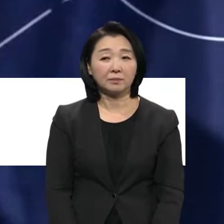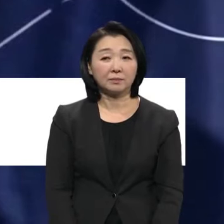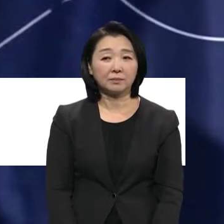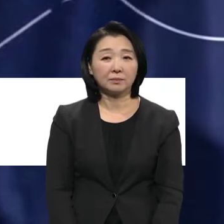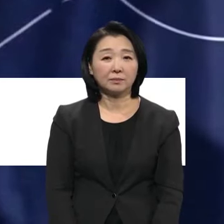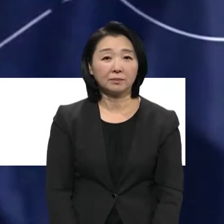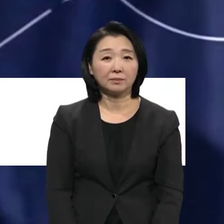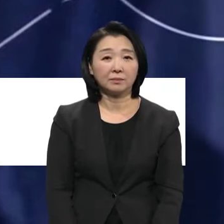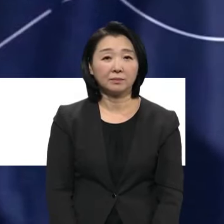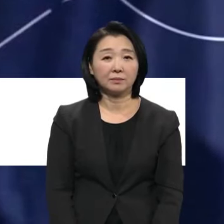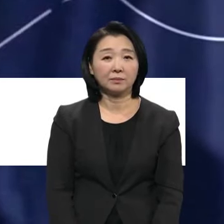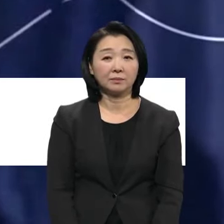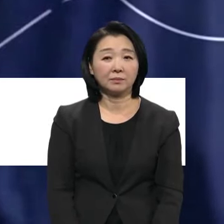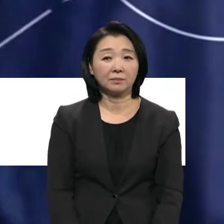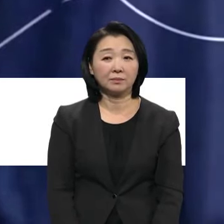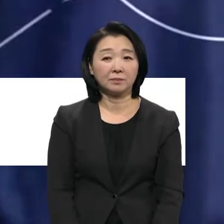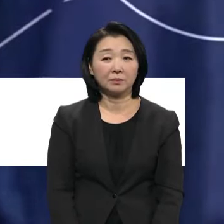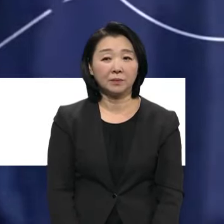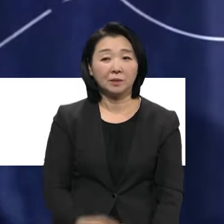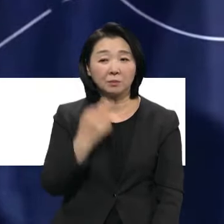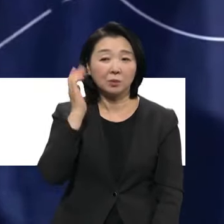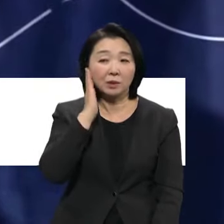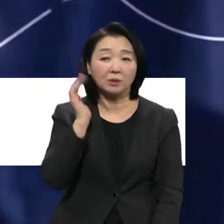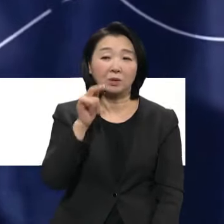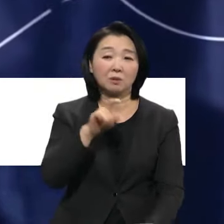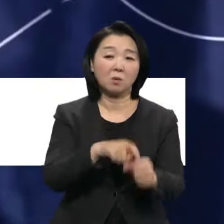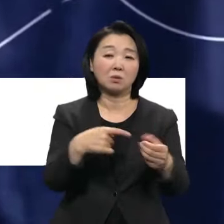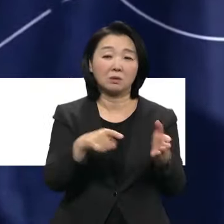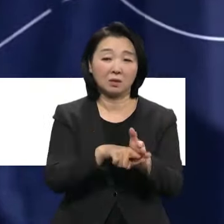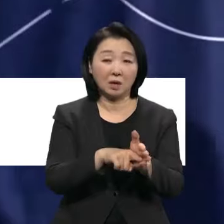하지만 이는너무늦은결정이라는비판도제기되고있습니다 .